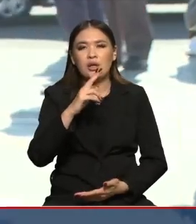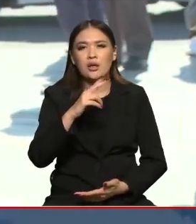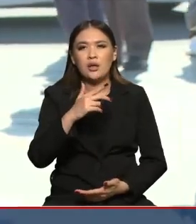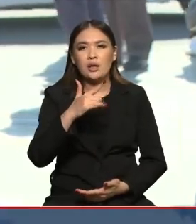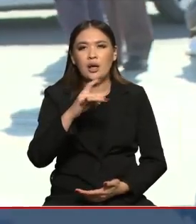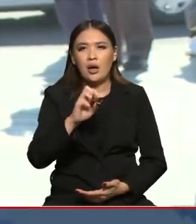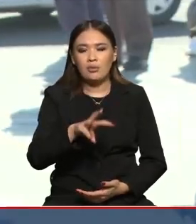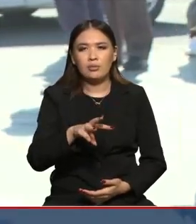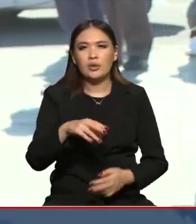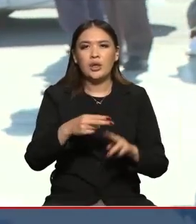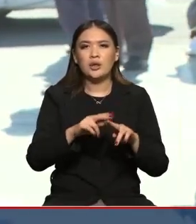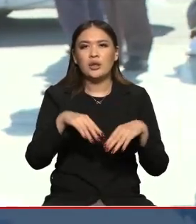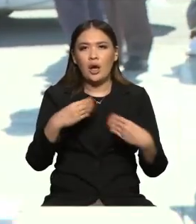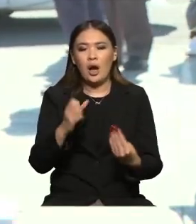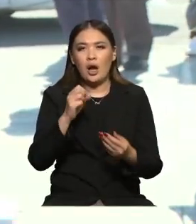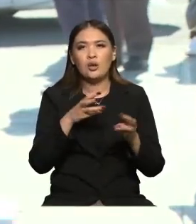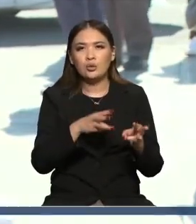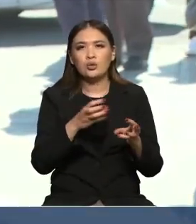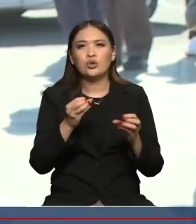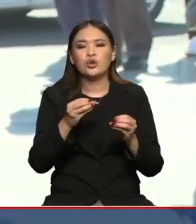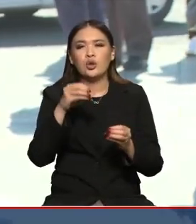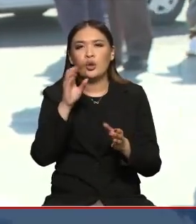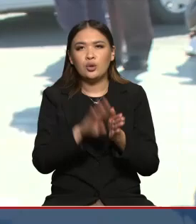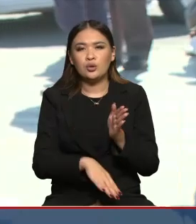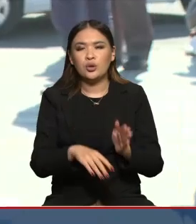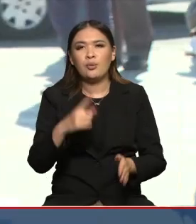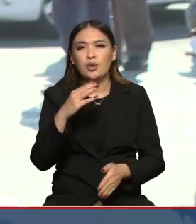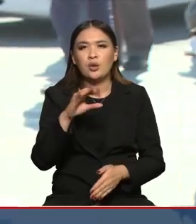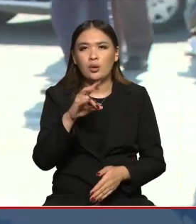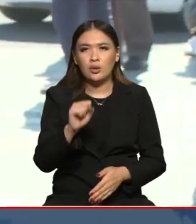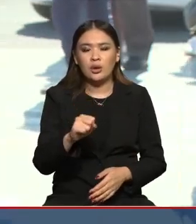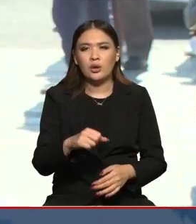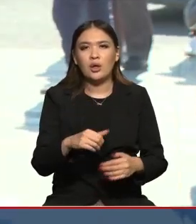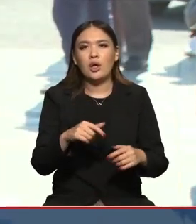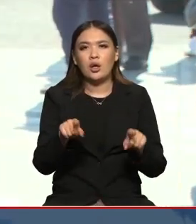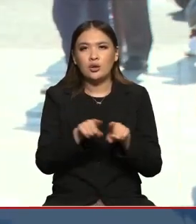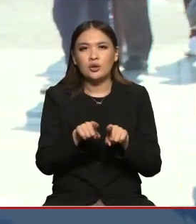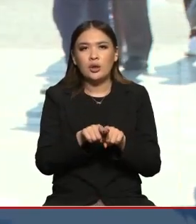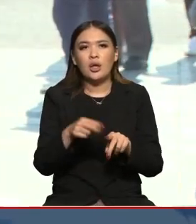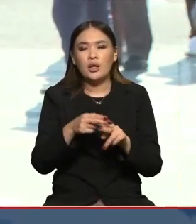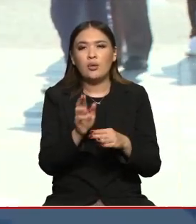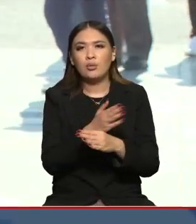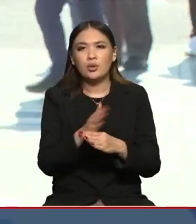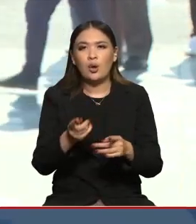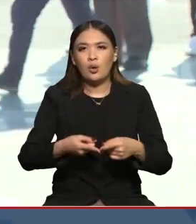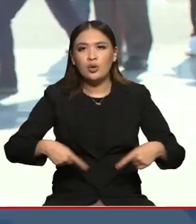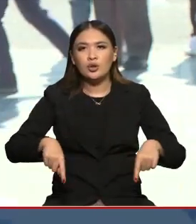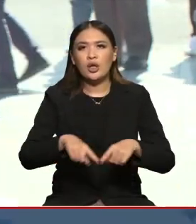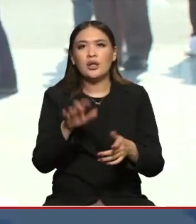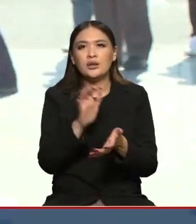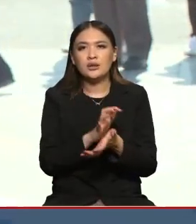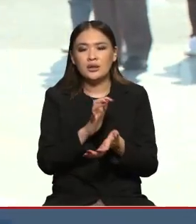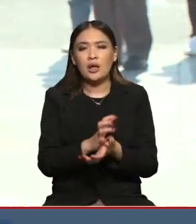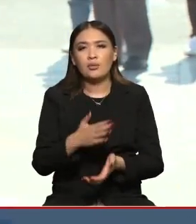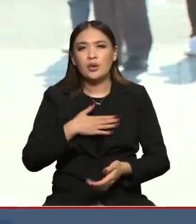газы бөлінеді. Ал көмірдің зияны одан әлде қайда көп. Одан 1 тонна көмір қышқыл газы шығады. Оның шамадан тыс мөлшері қоршаған ортаны ластайды.